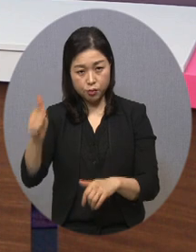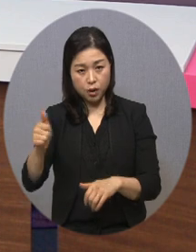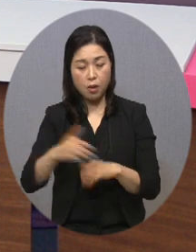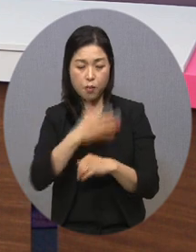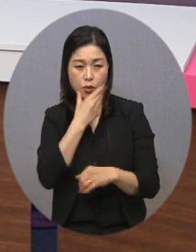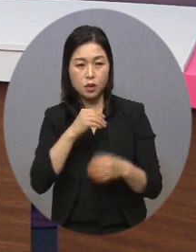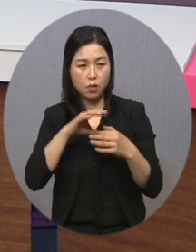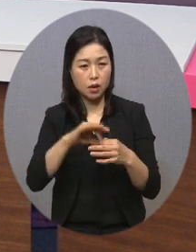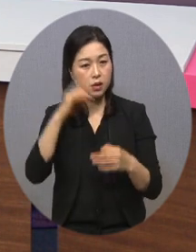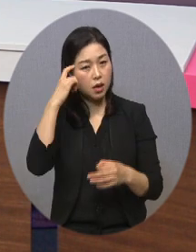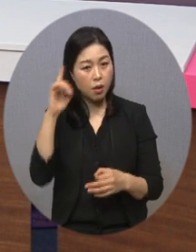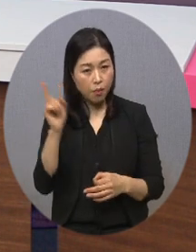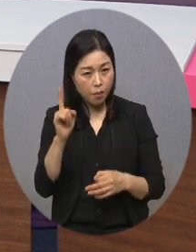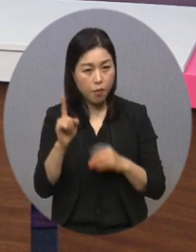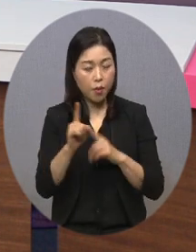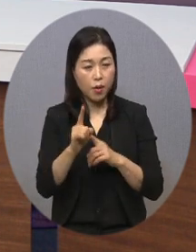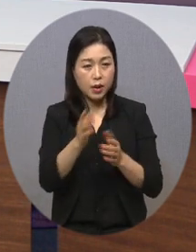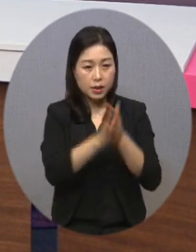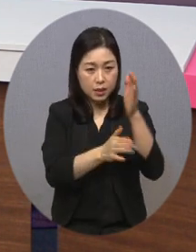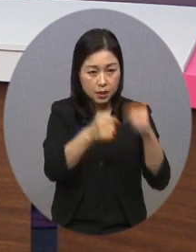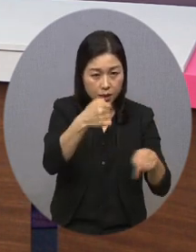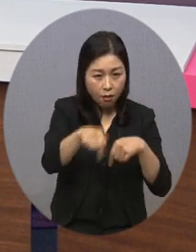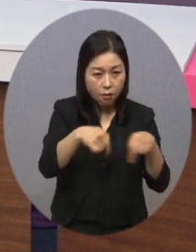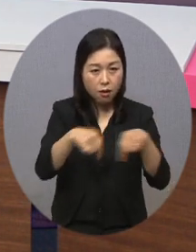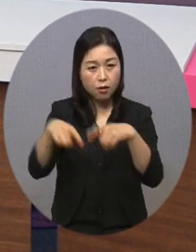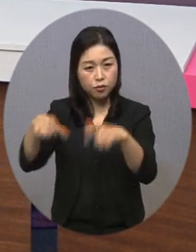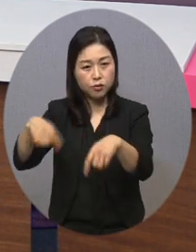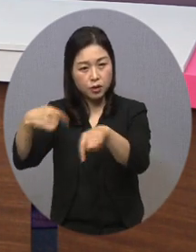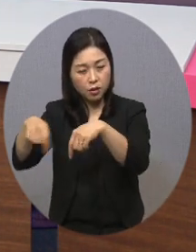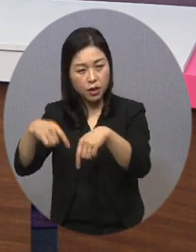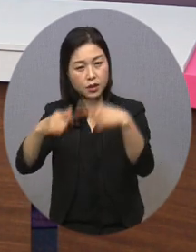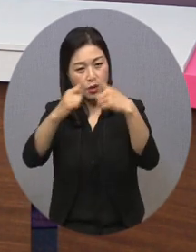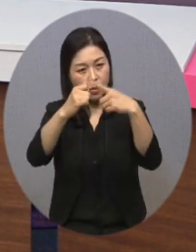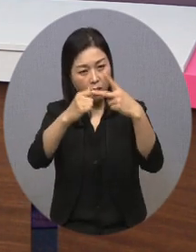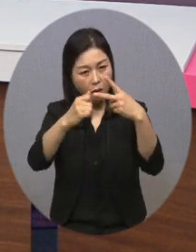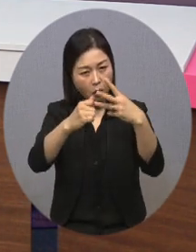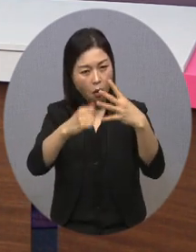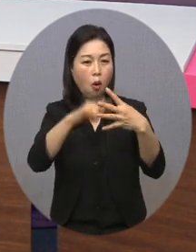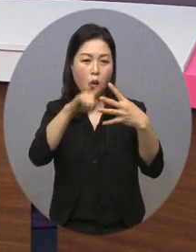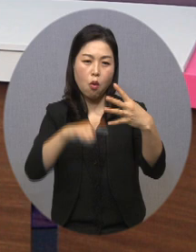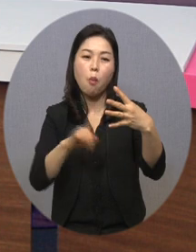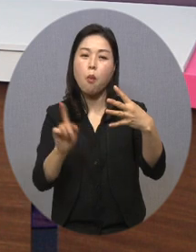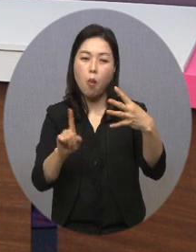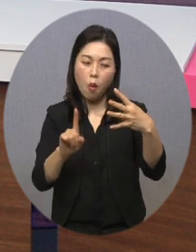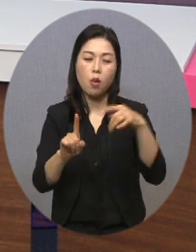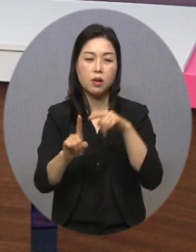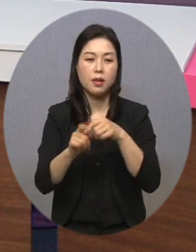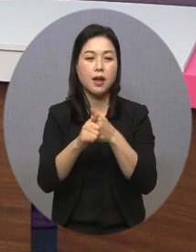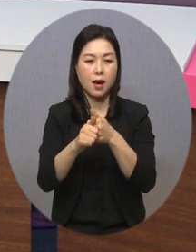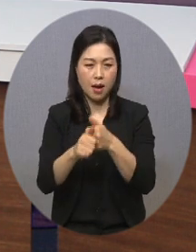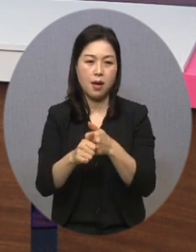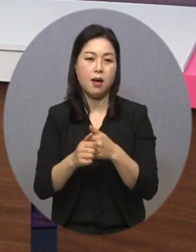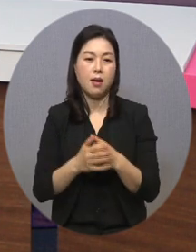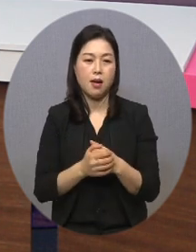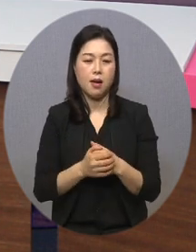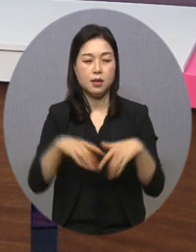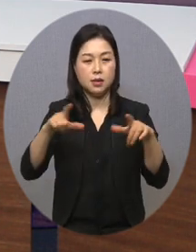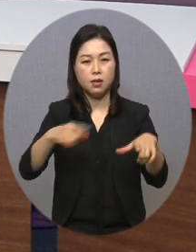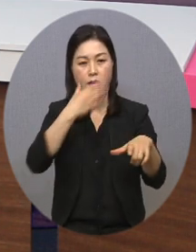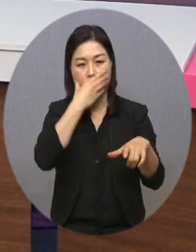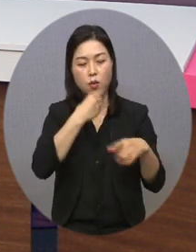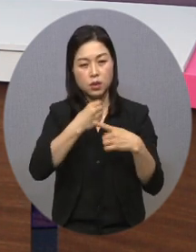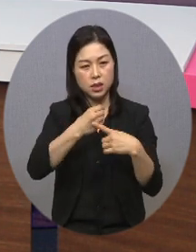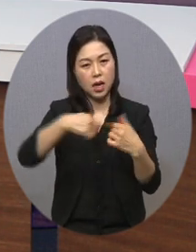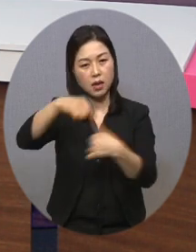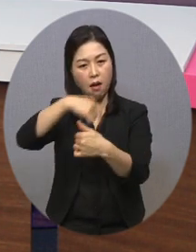가지고 시정과 군정의 우선순위를 뭘로 할 것이냐에 따라서 그 지역의 복지는 확연히